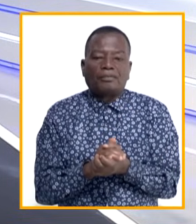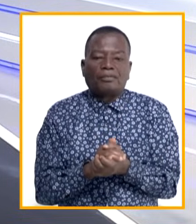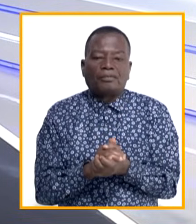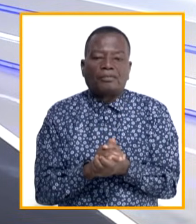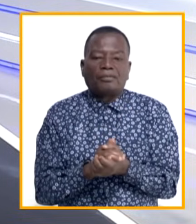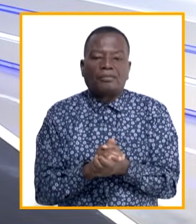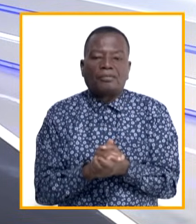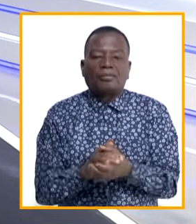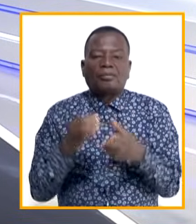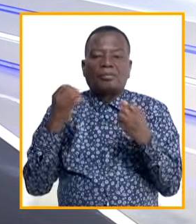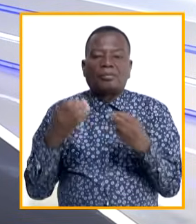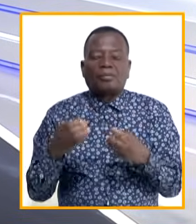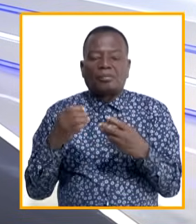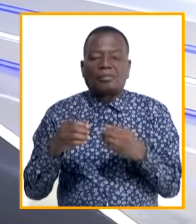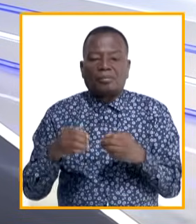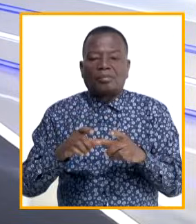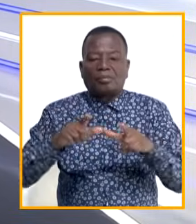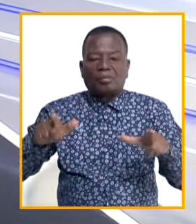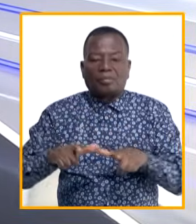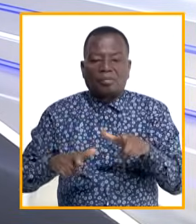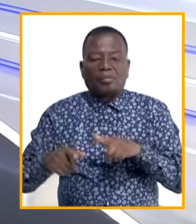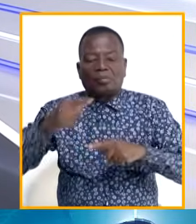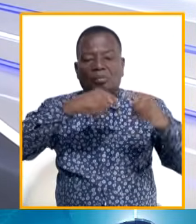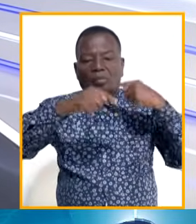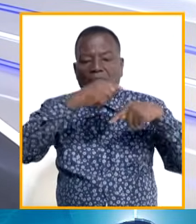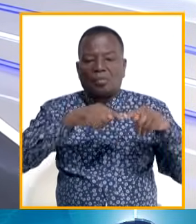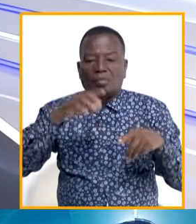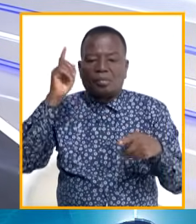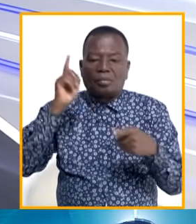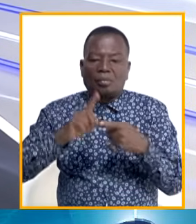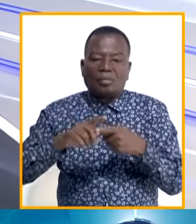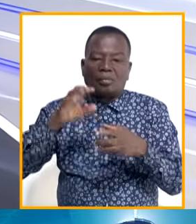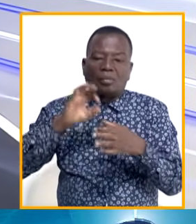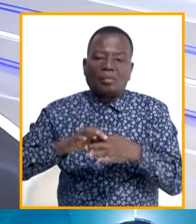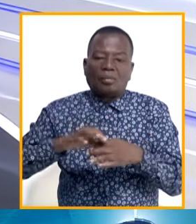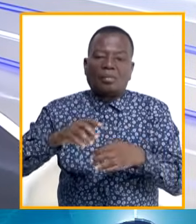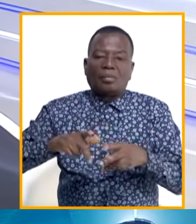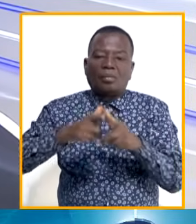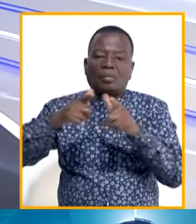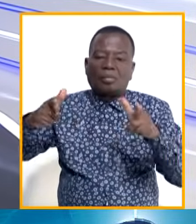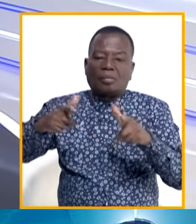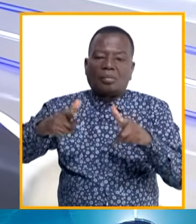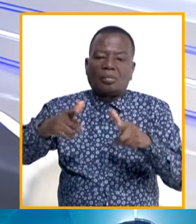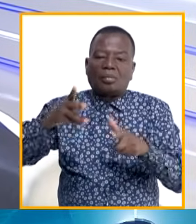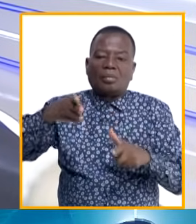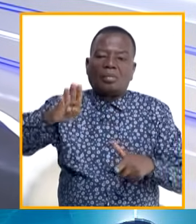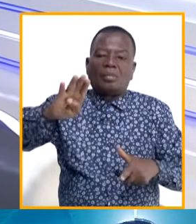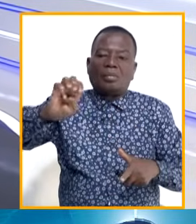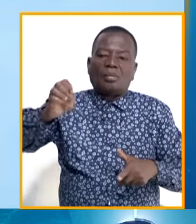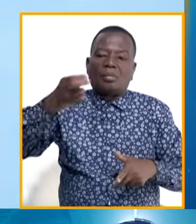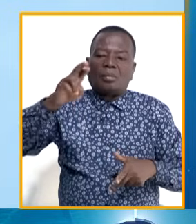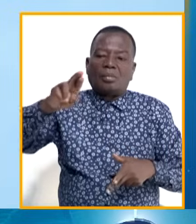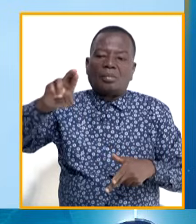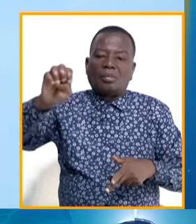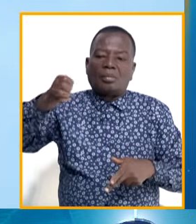Réputée pour ses nombreux sites touristiques et ses belles plages, la station balnéaire de Grand Bérébi se veut un pôle touristique et